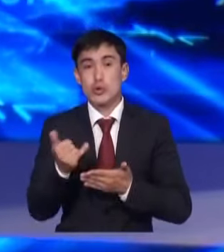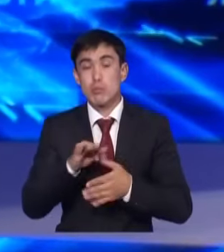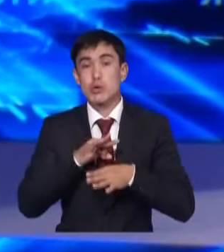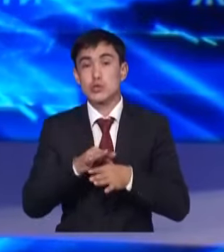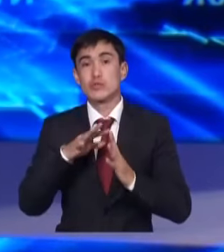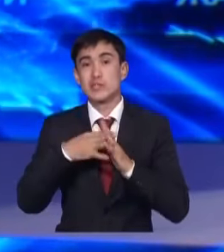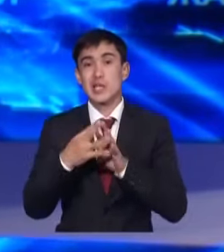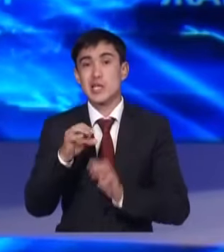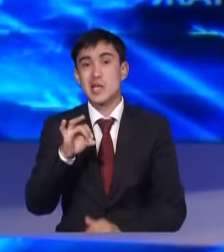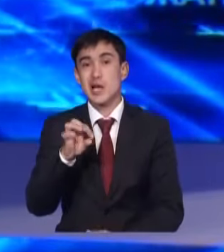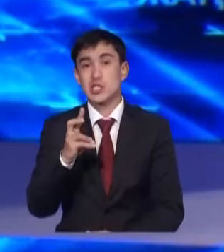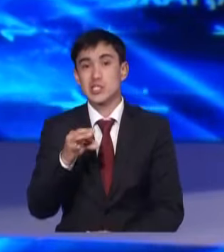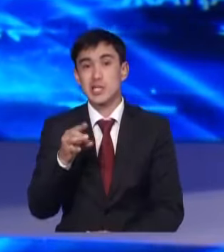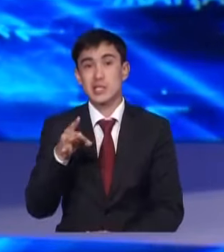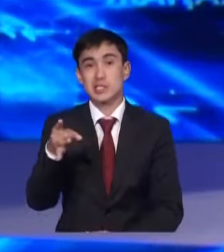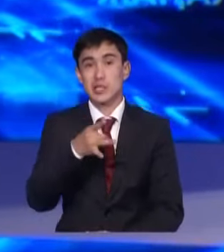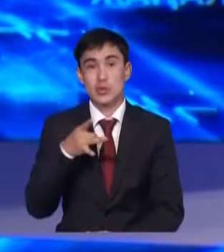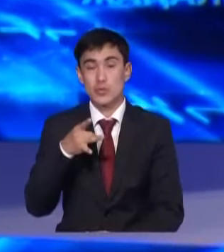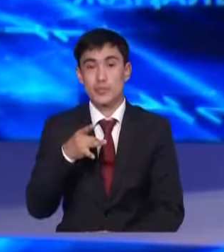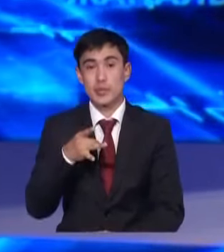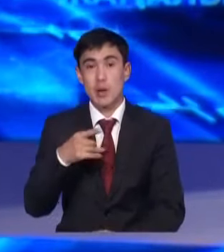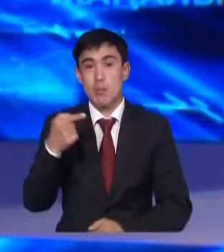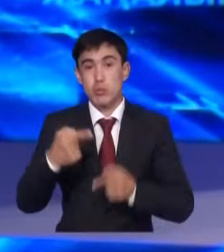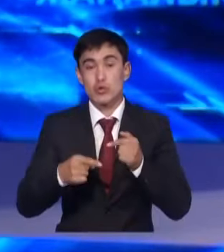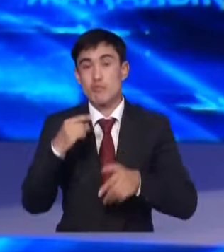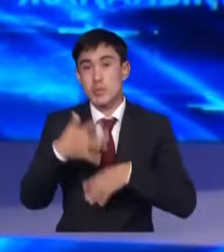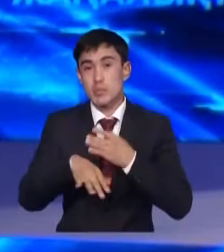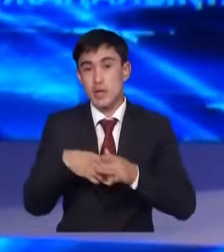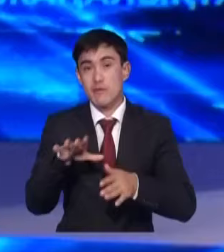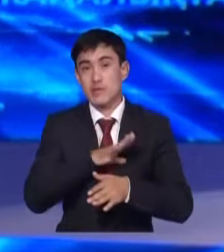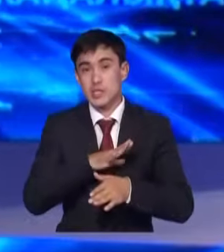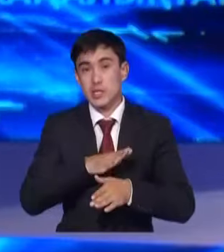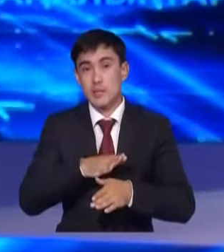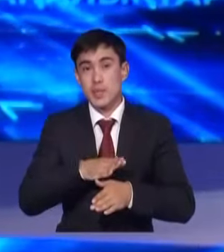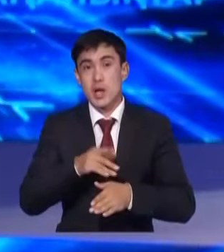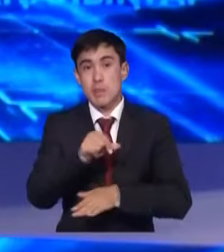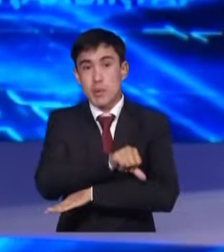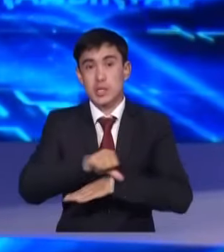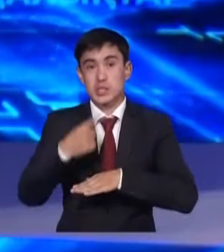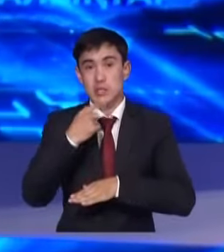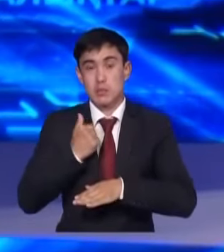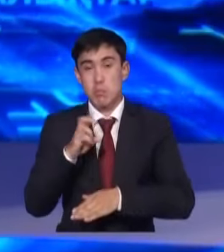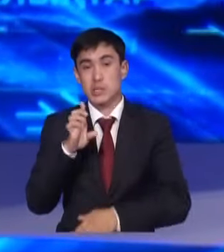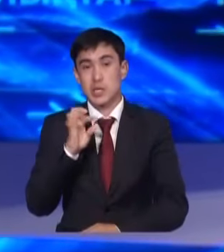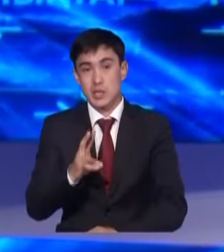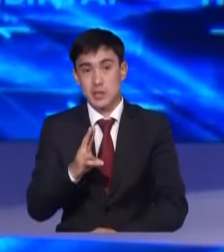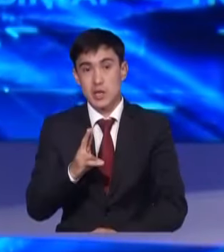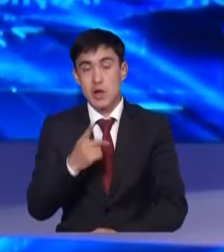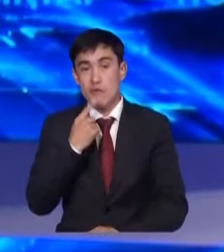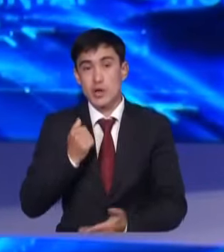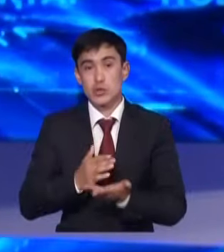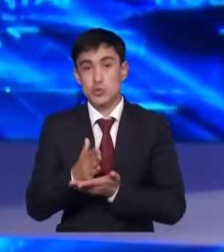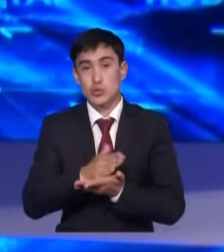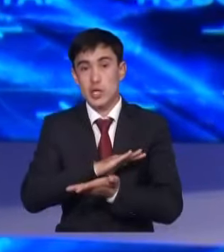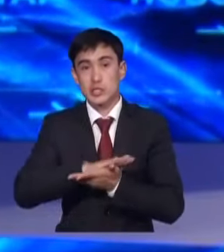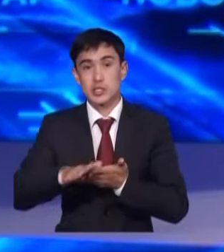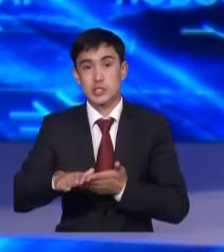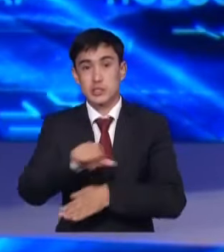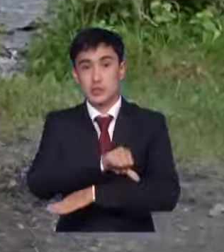селе Екаша Сарканского района, где на борьбу с беспорядком вышли бойцы пограничного отряда «Баскан». Военнослужащие